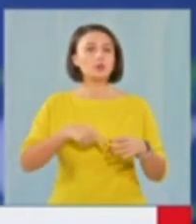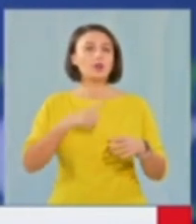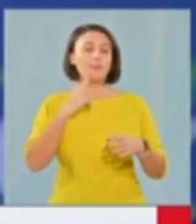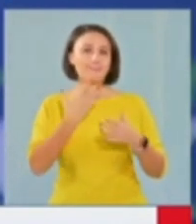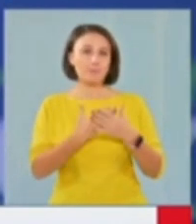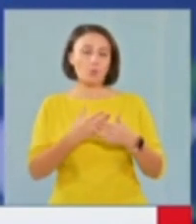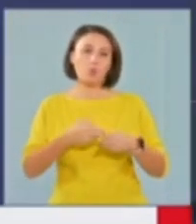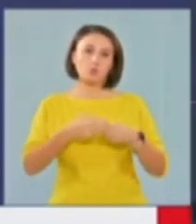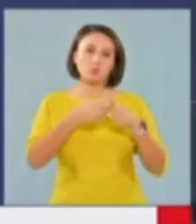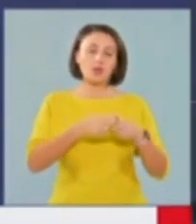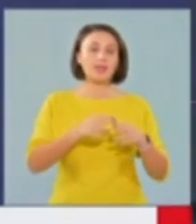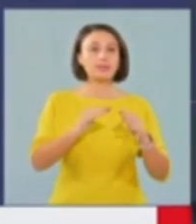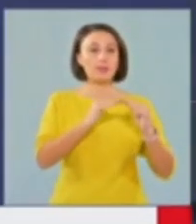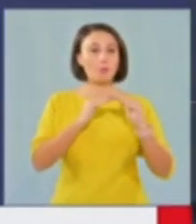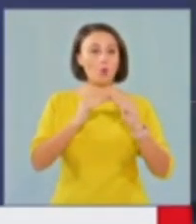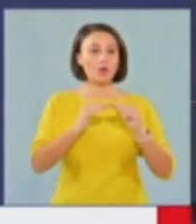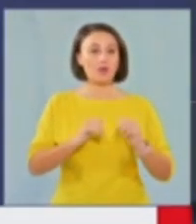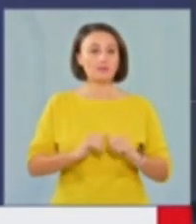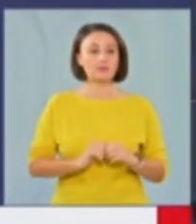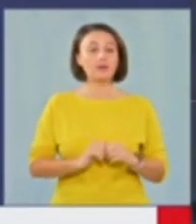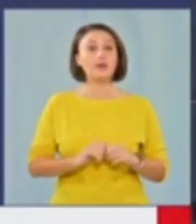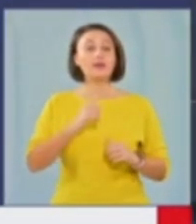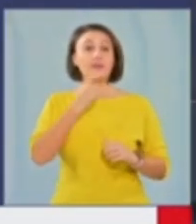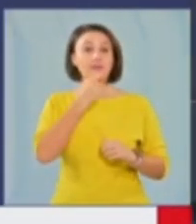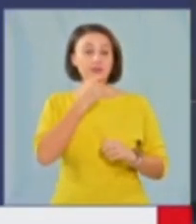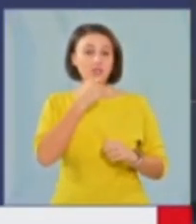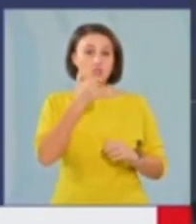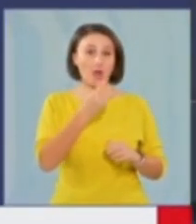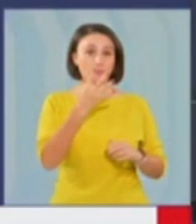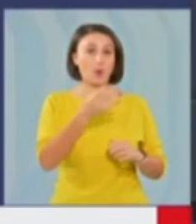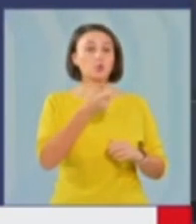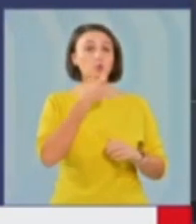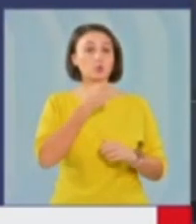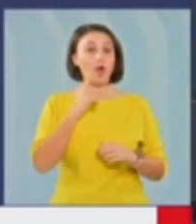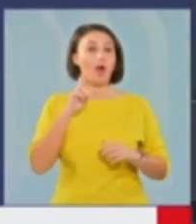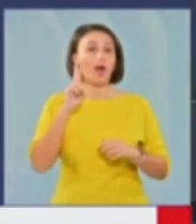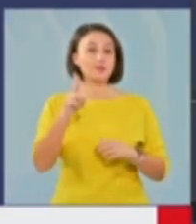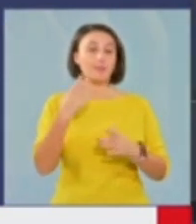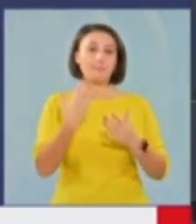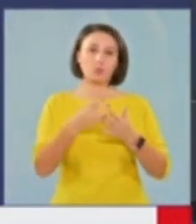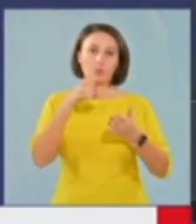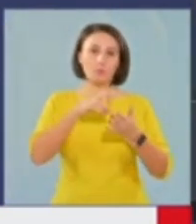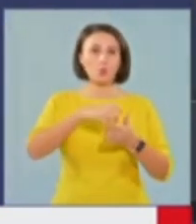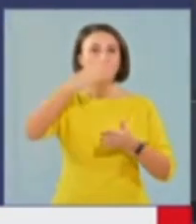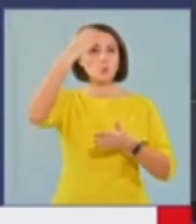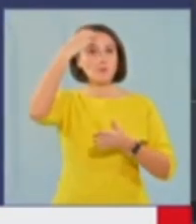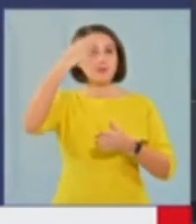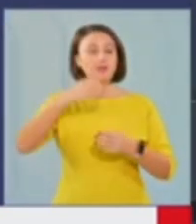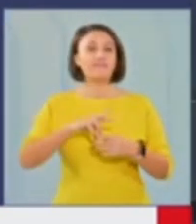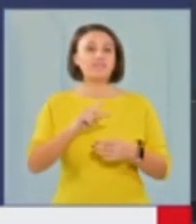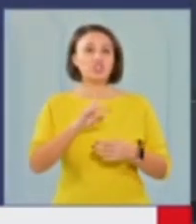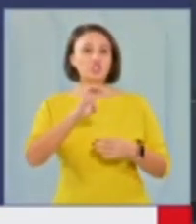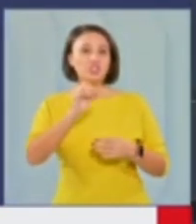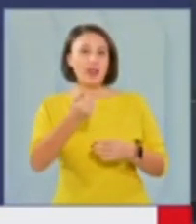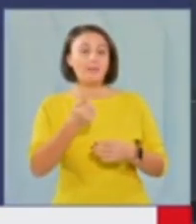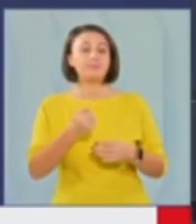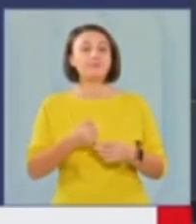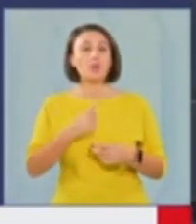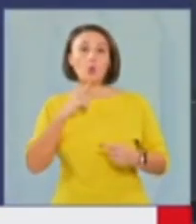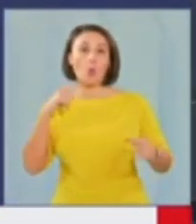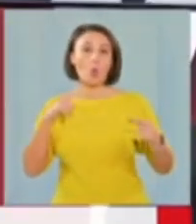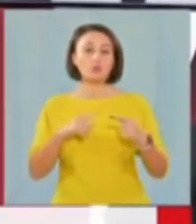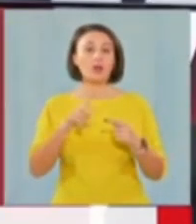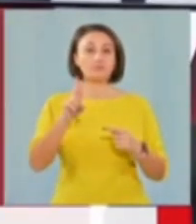pentru a-l susține pe democratul Terry McAuliffe, în vârstă de 64 de ani, candidat pentru postul de guvernator al Virginiei. Contra